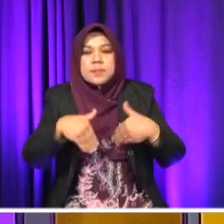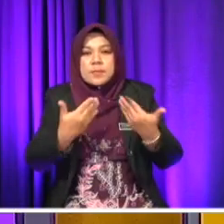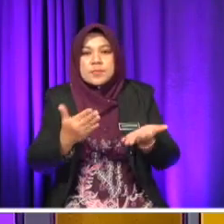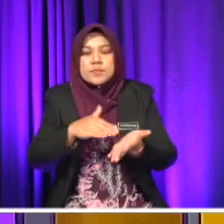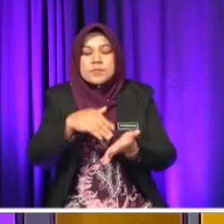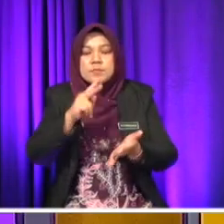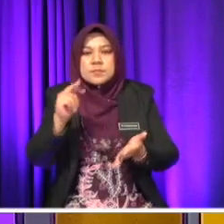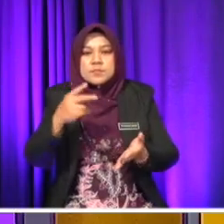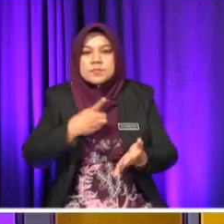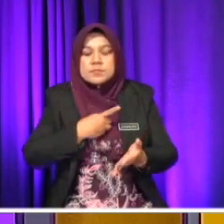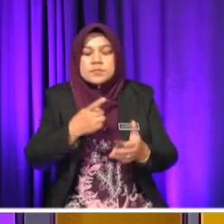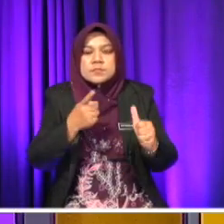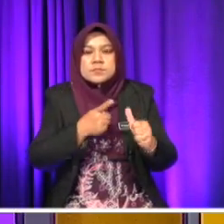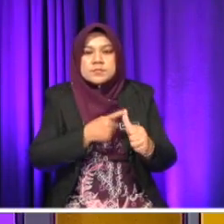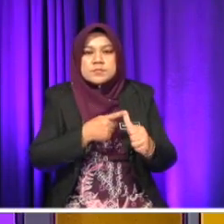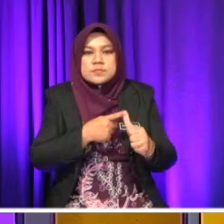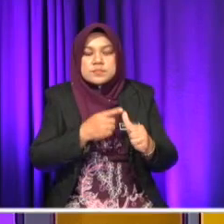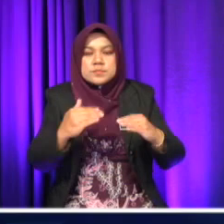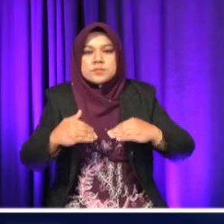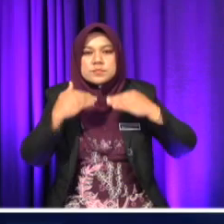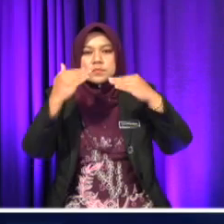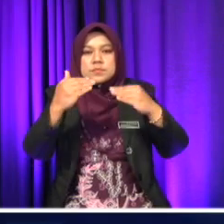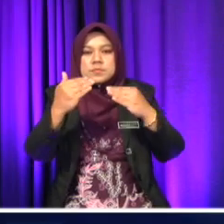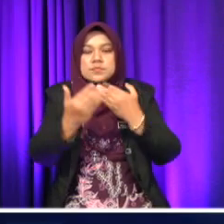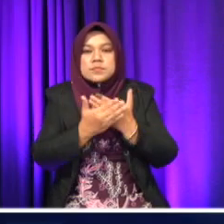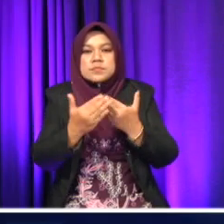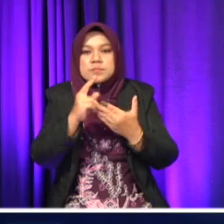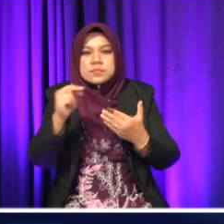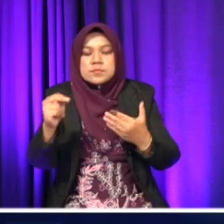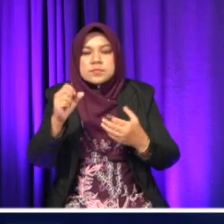yang pertama tingkatkan kemahiran